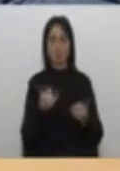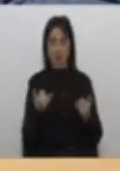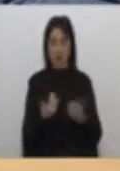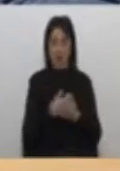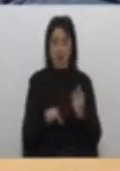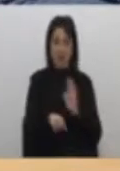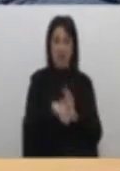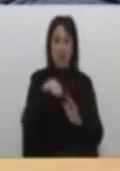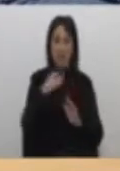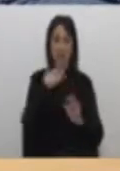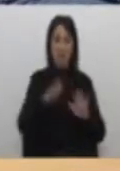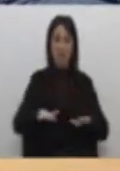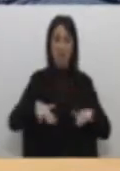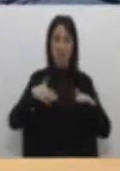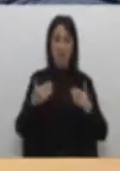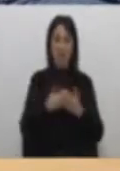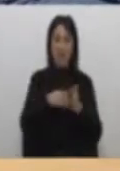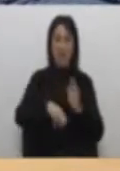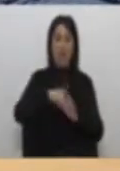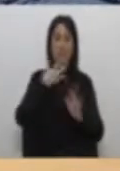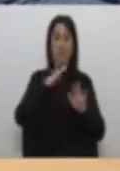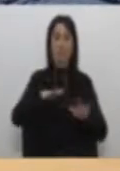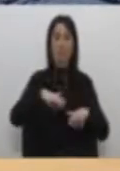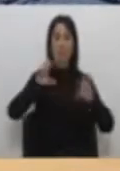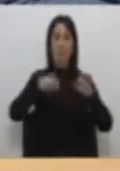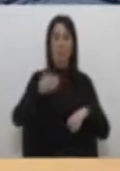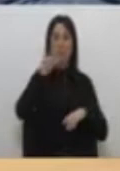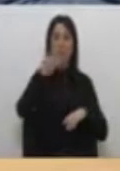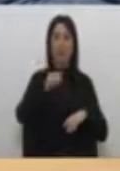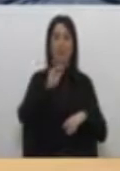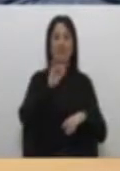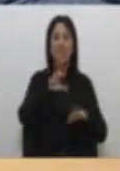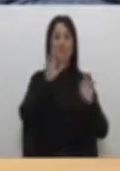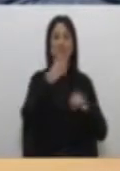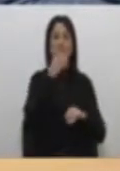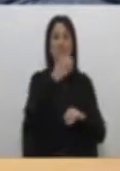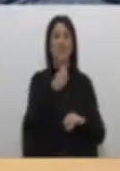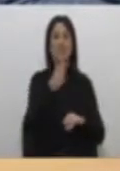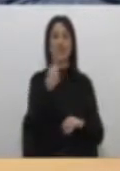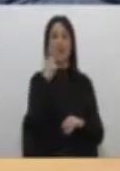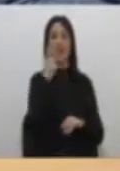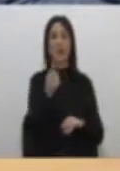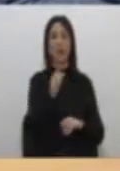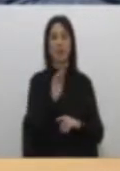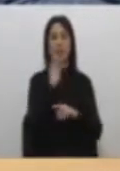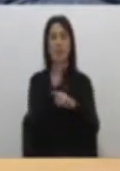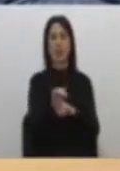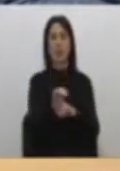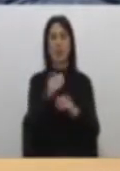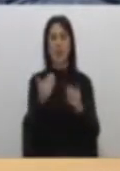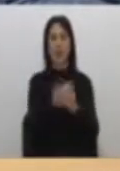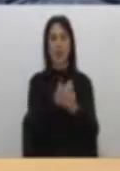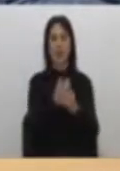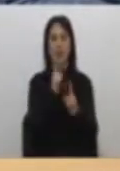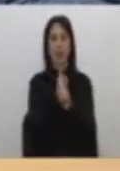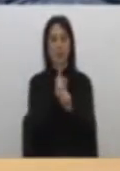დარჩეული საკრებულოს და ახლა დარჩეული საკრებულოს თავმჯდომარეს და ფრაქციის თავმჯდომარეს კიდევ ერთი დამატებითი ახალი მოადგილე